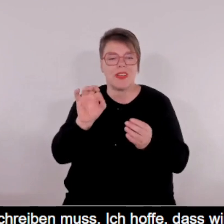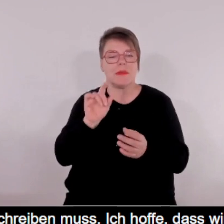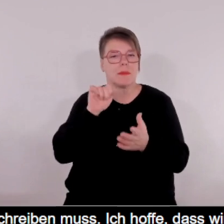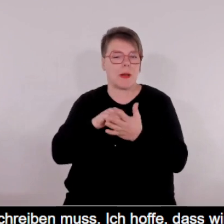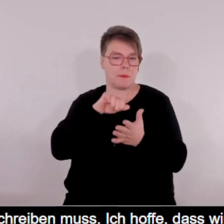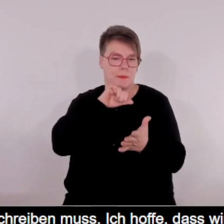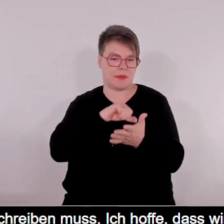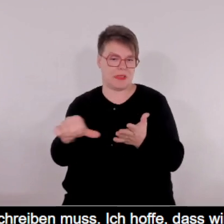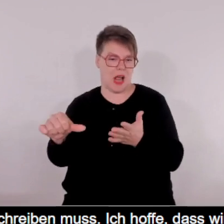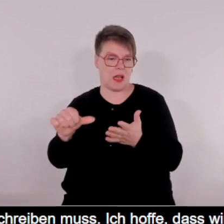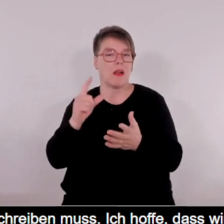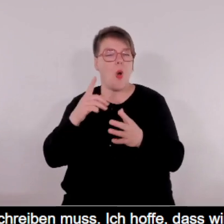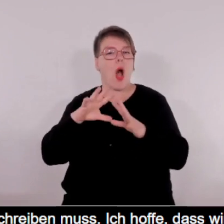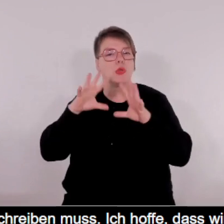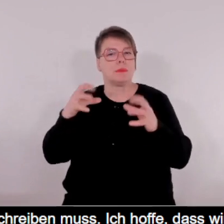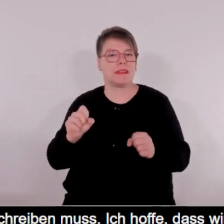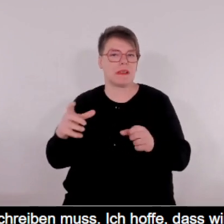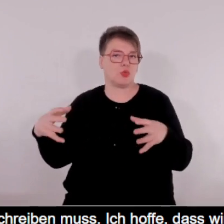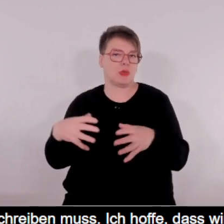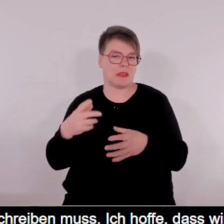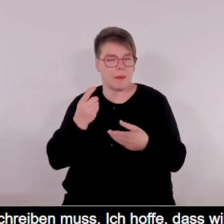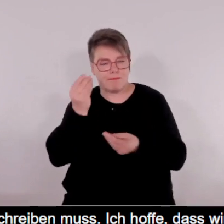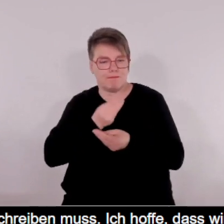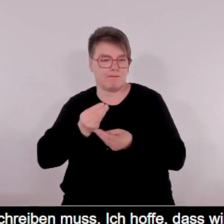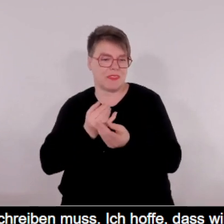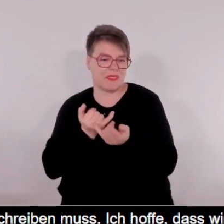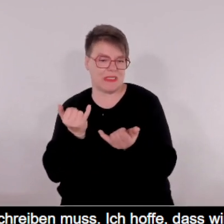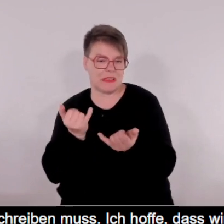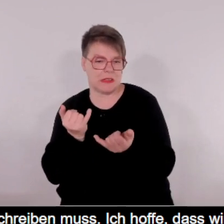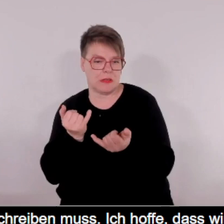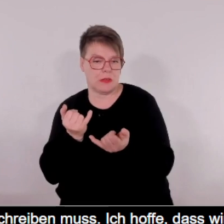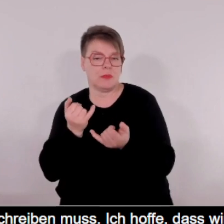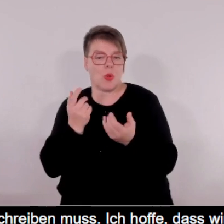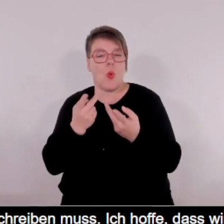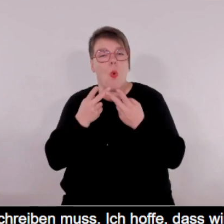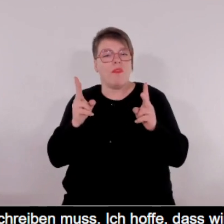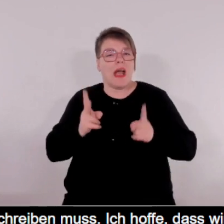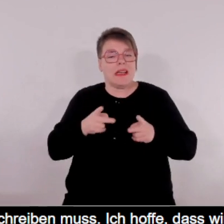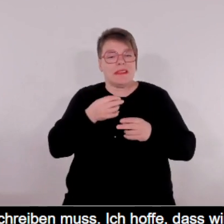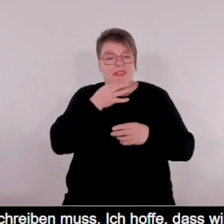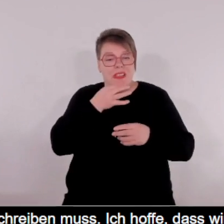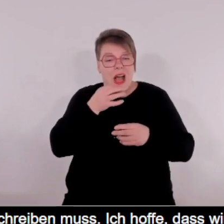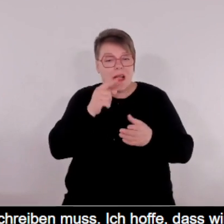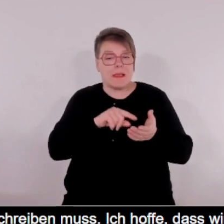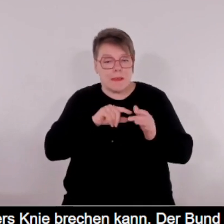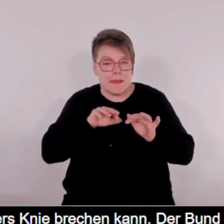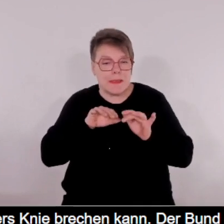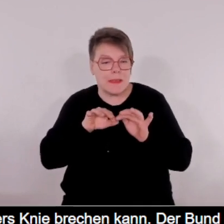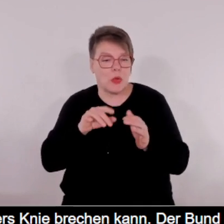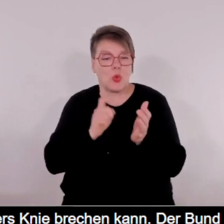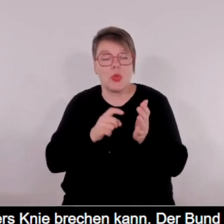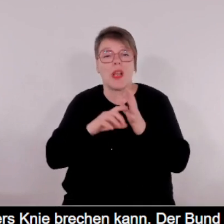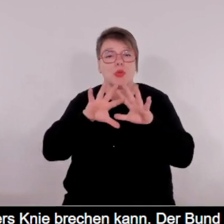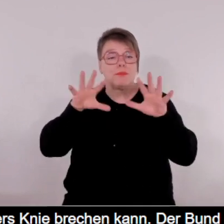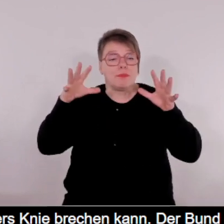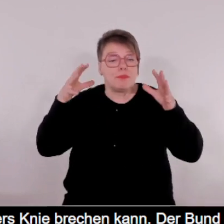erneuerbar umzustellen. Und wenn sie an die Wärmenetze angeschlossen werden, fällt diese Pflicht an der Stelle weg. Also wird der Druck